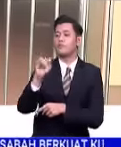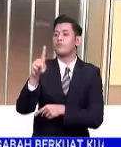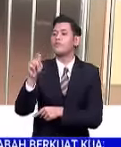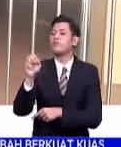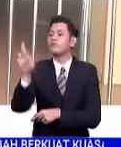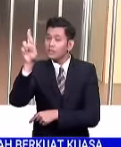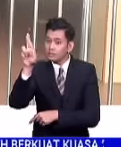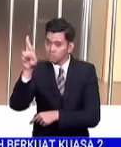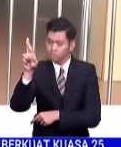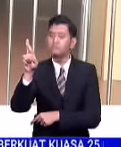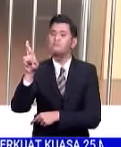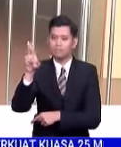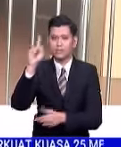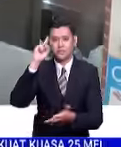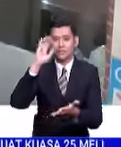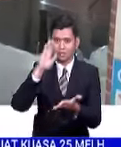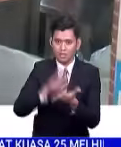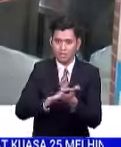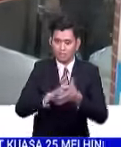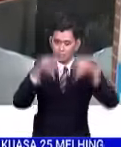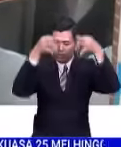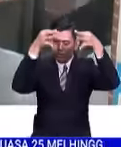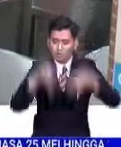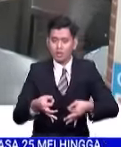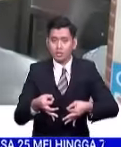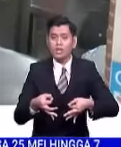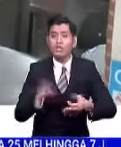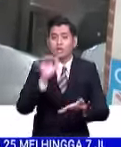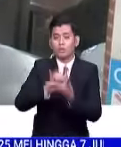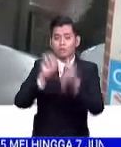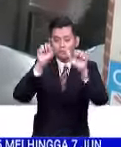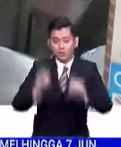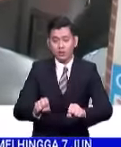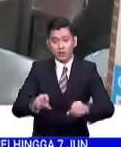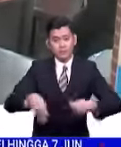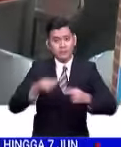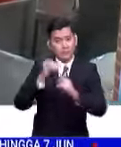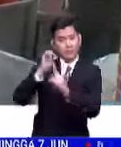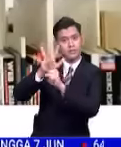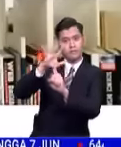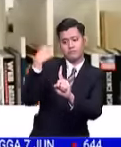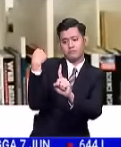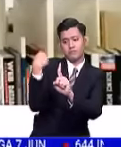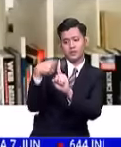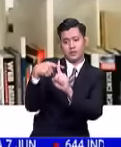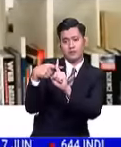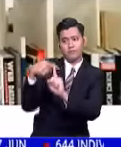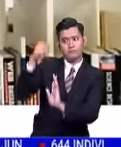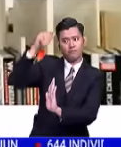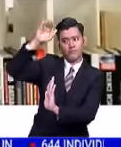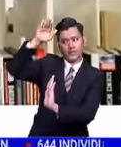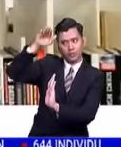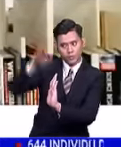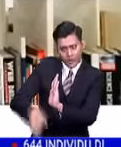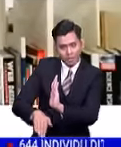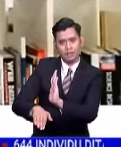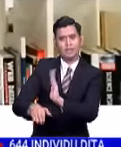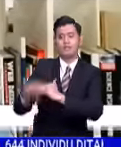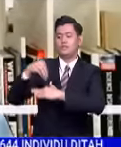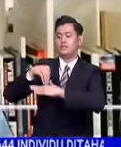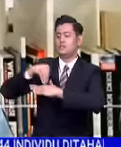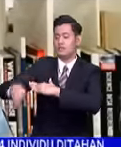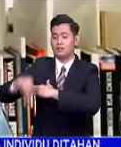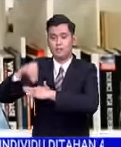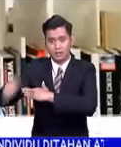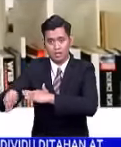menaruh keyakinan keputusan berkenaan berupaya memberi kesan positif untuk mengurangkan jangkitan. Untuk